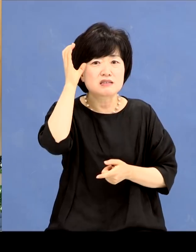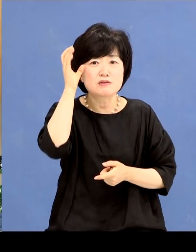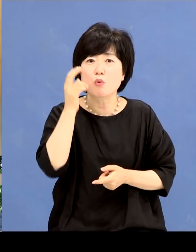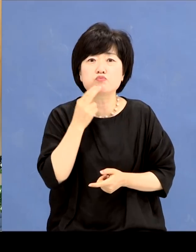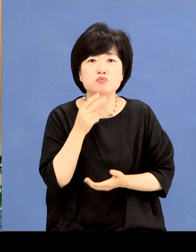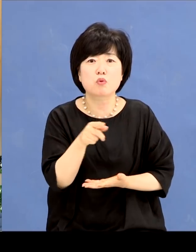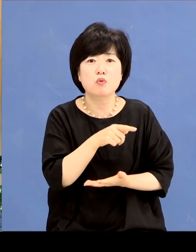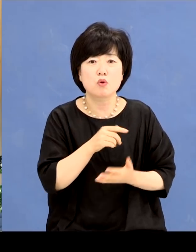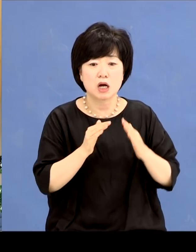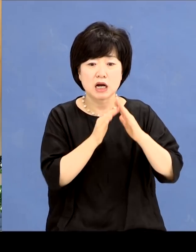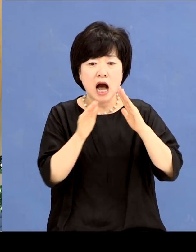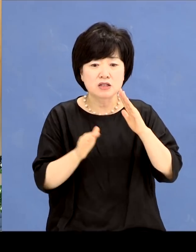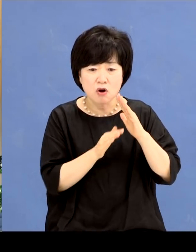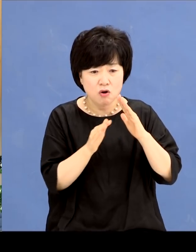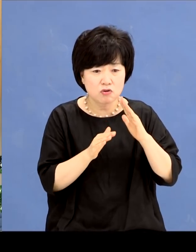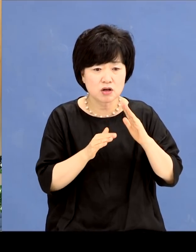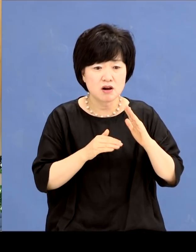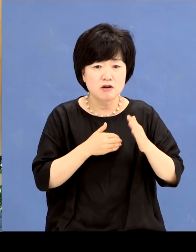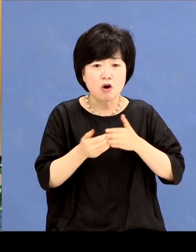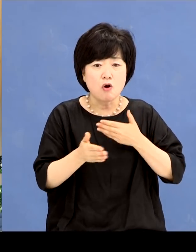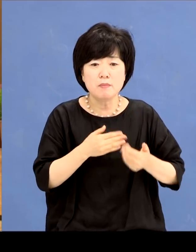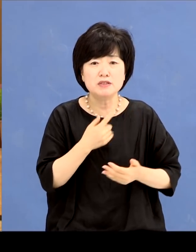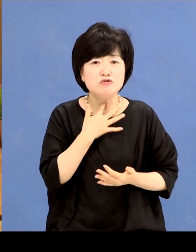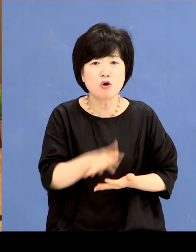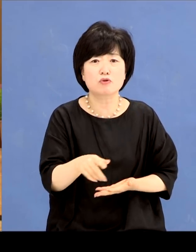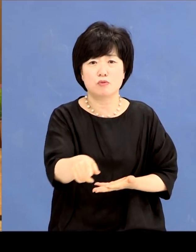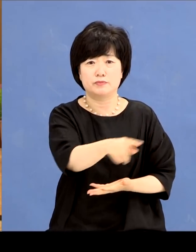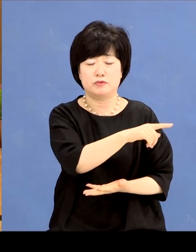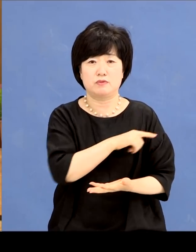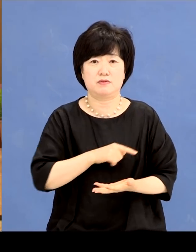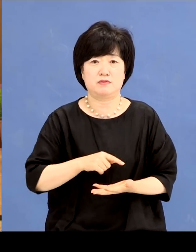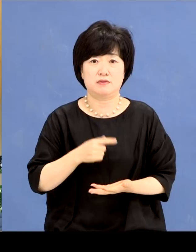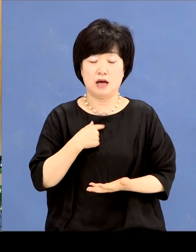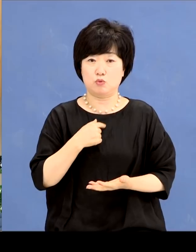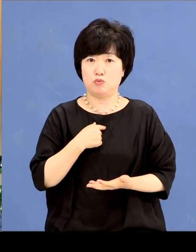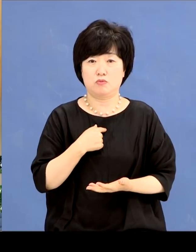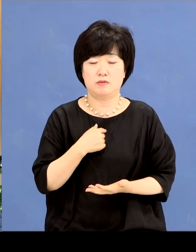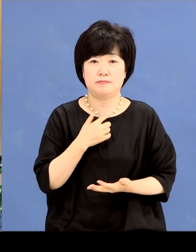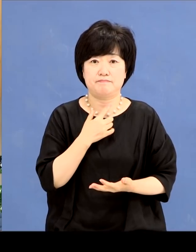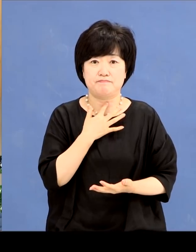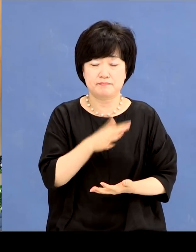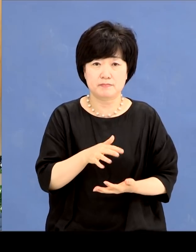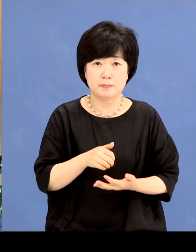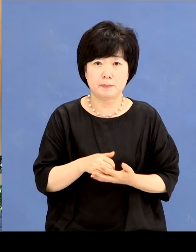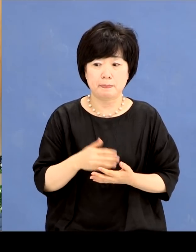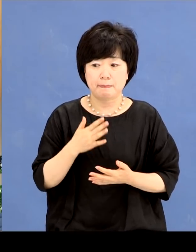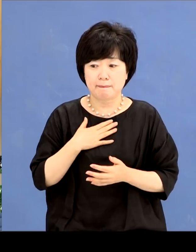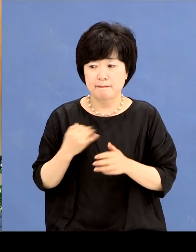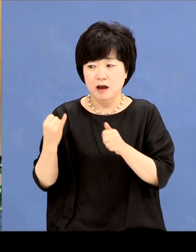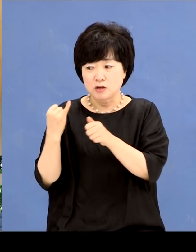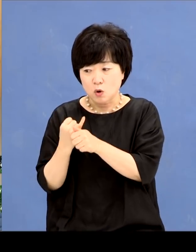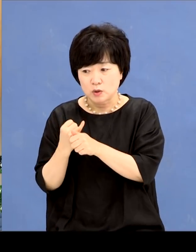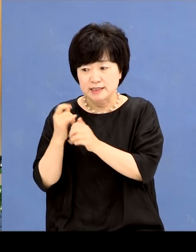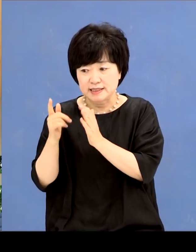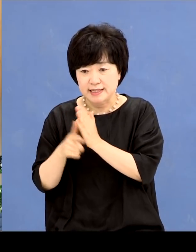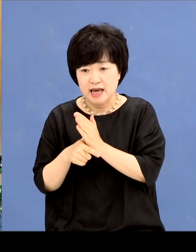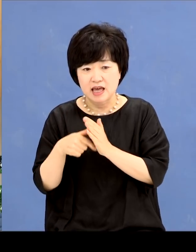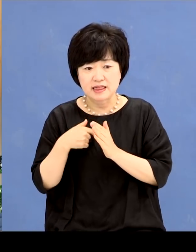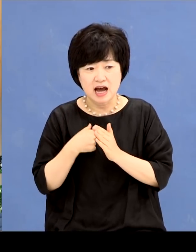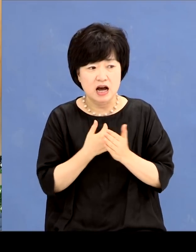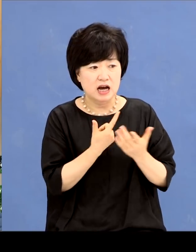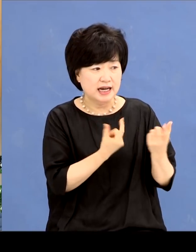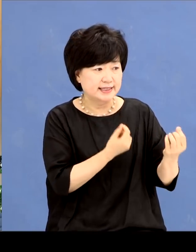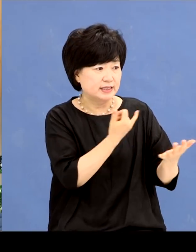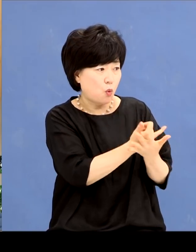전혀 없거든요. 예. 뭐 가정을 경험해본 경험이 없기 때문에 그랬는데 제가 우리 결혼식에 나와 같은 환경에 있는 친구들을 좀